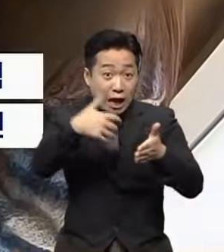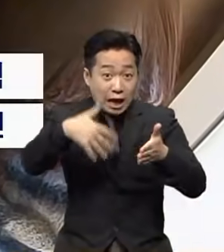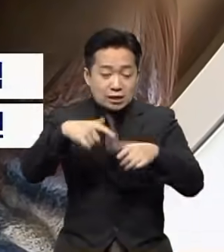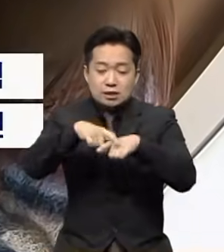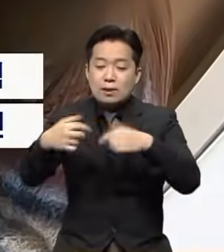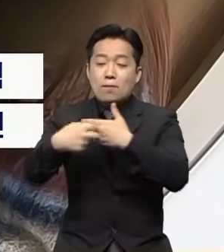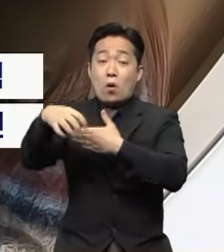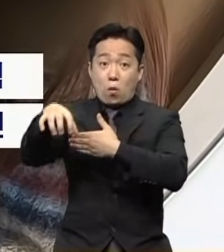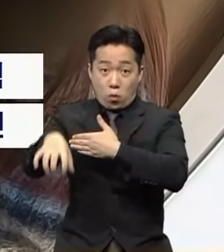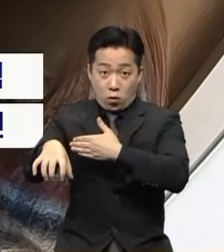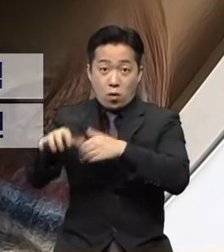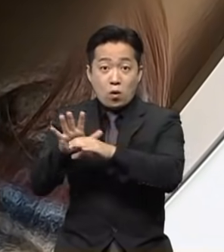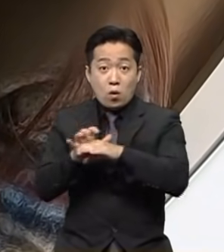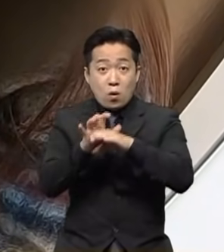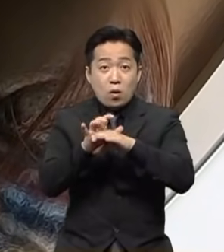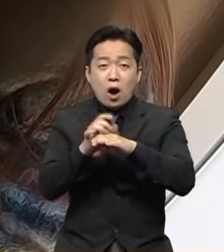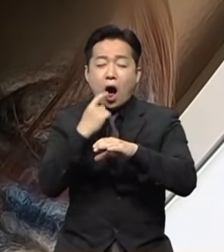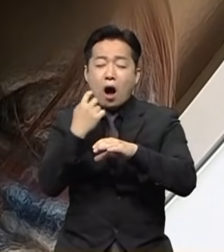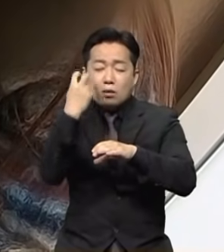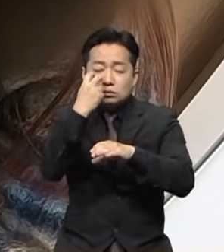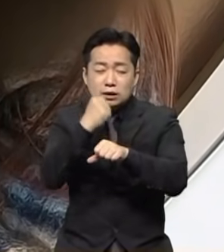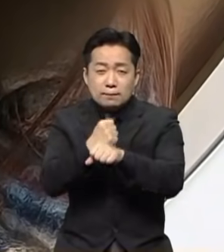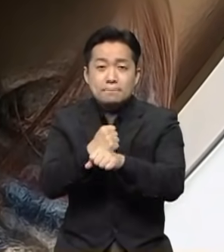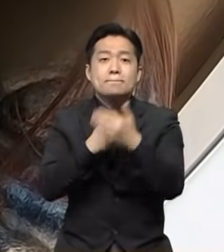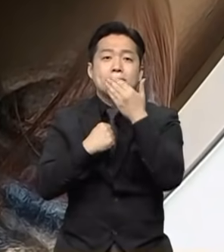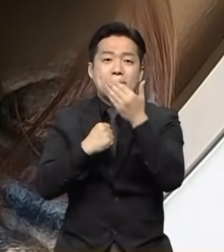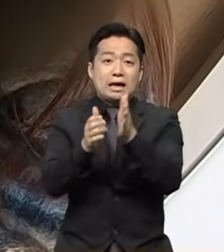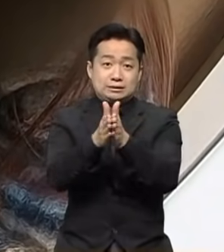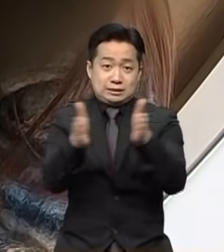일반 병원에서도 코로나 검사를 받을 수 있도록 하고